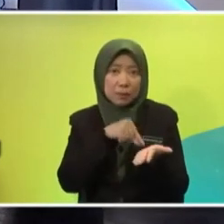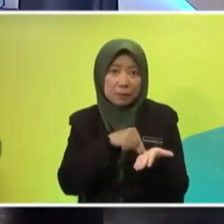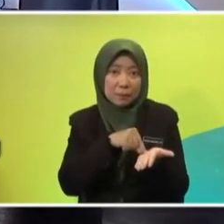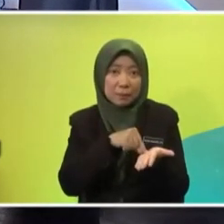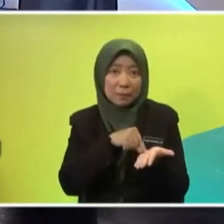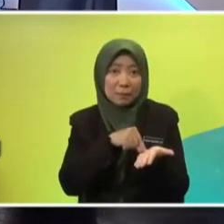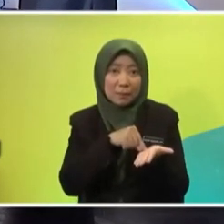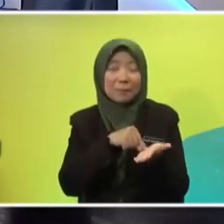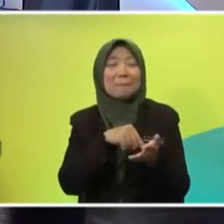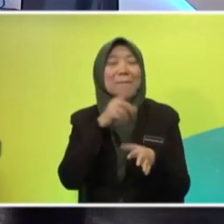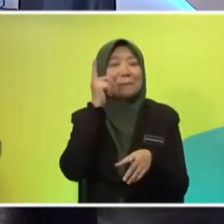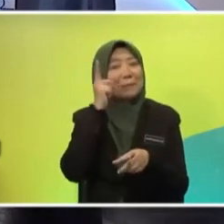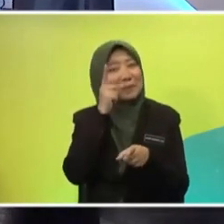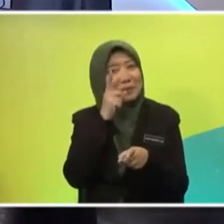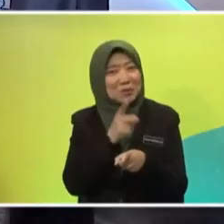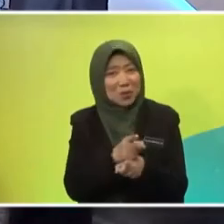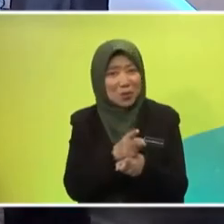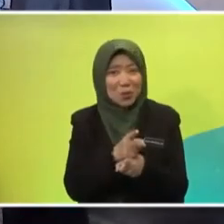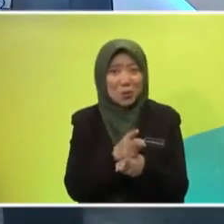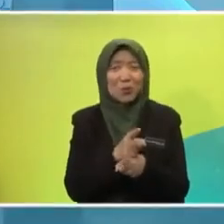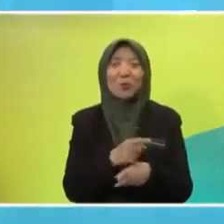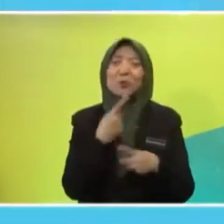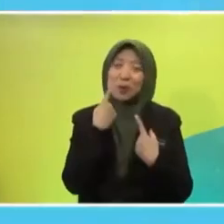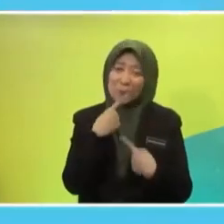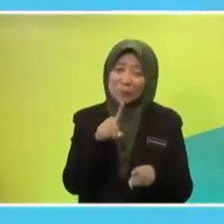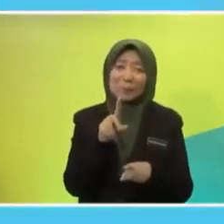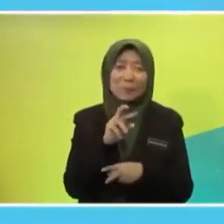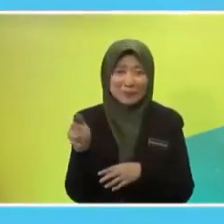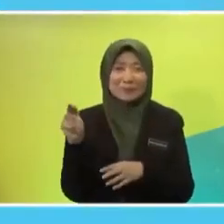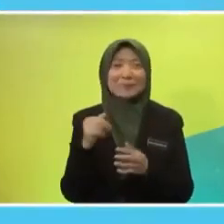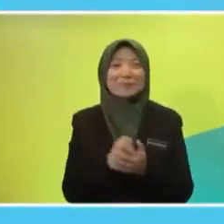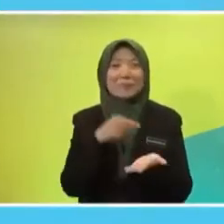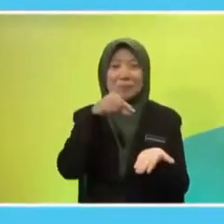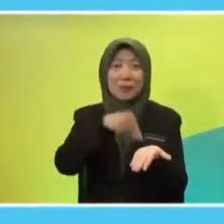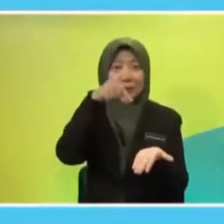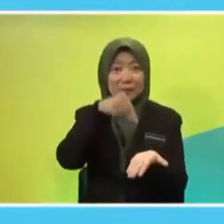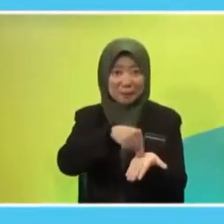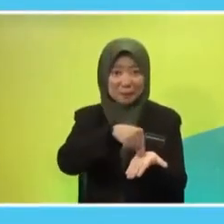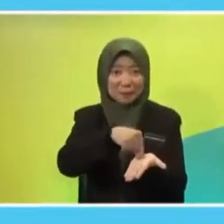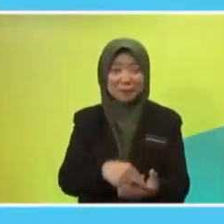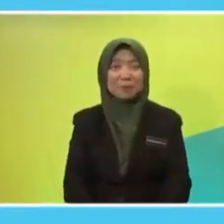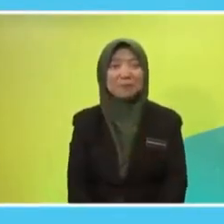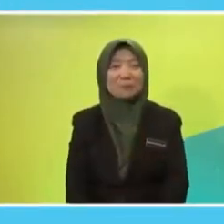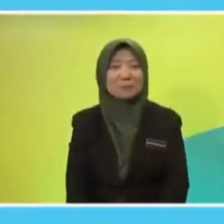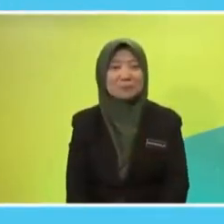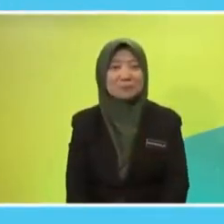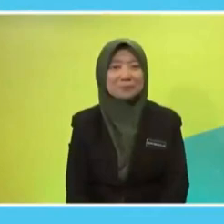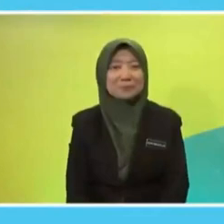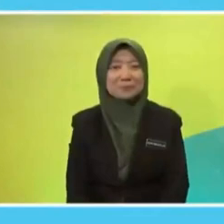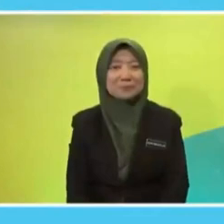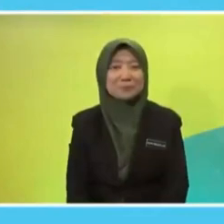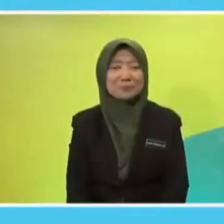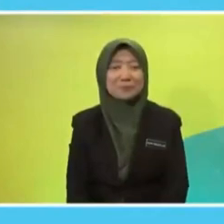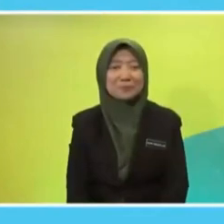bersama-sama. Okey, jawapannya betul. Betul ayam. Ayam. Jadi Cikgu Ana ambil satu